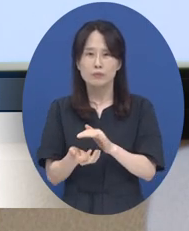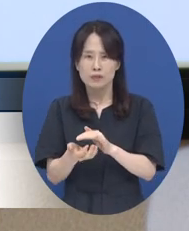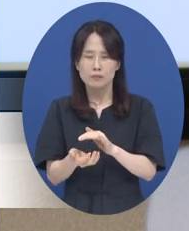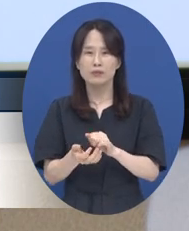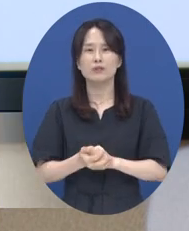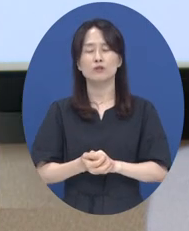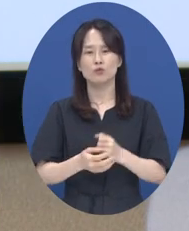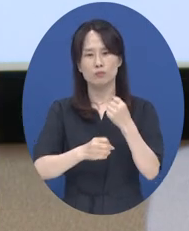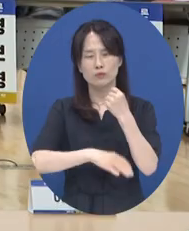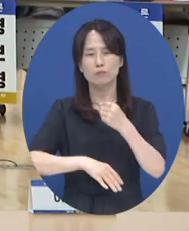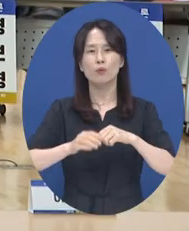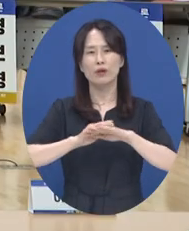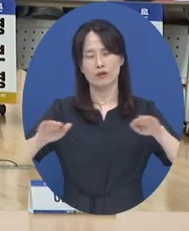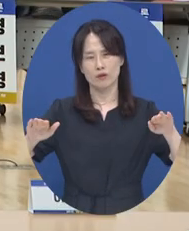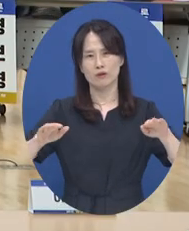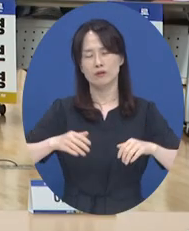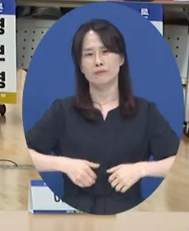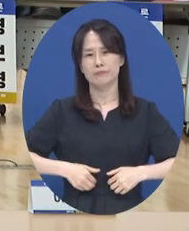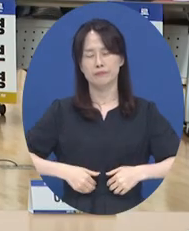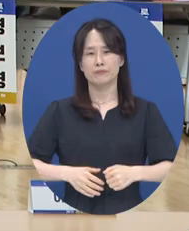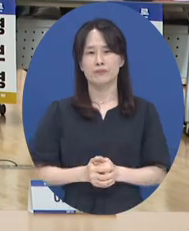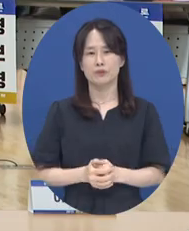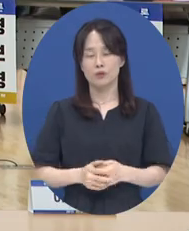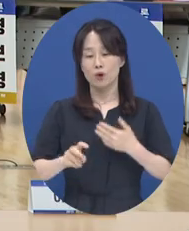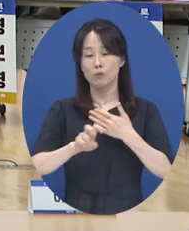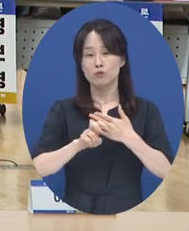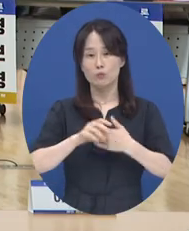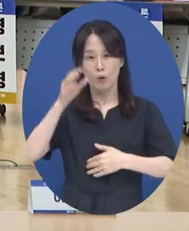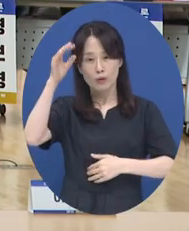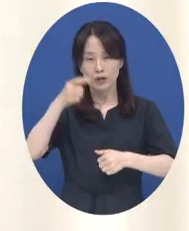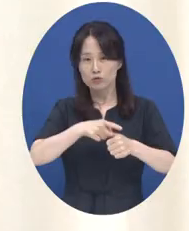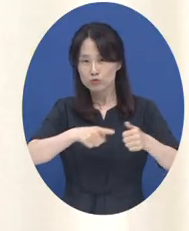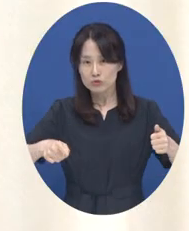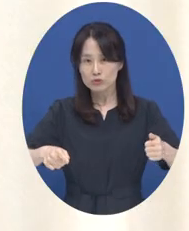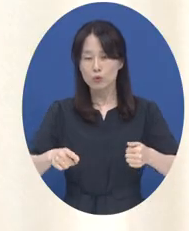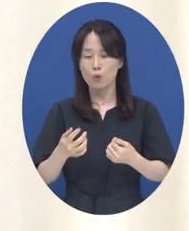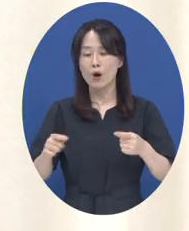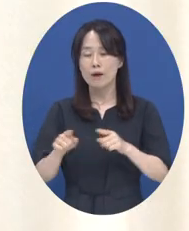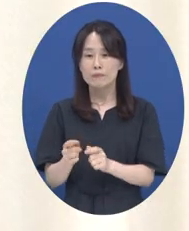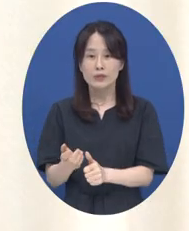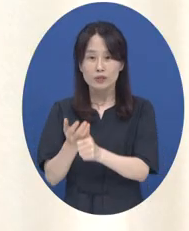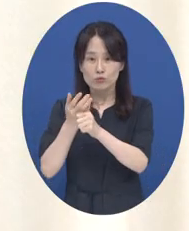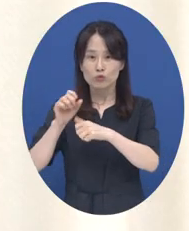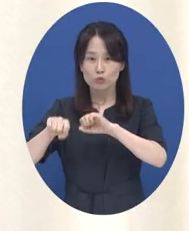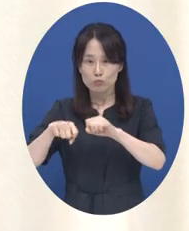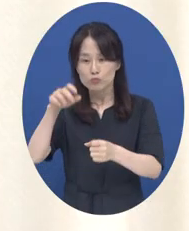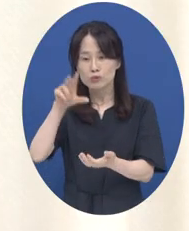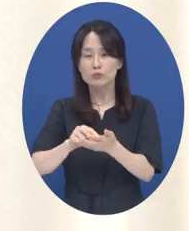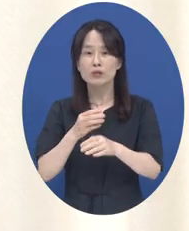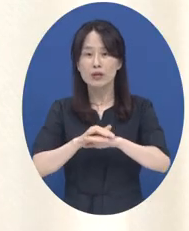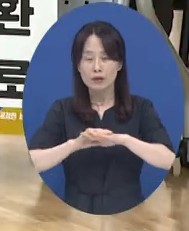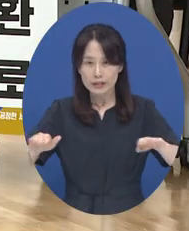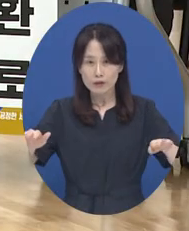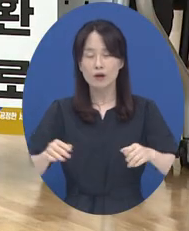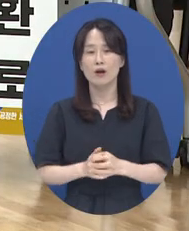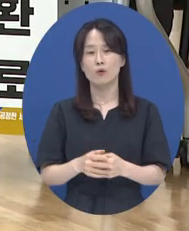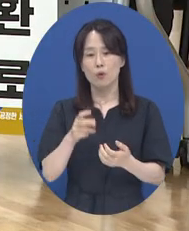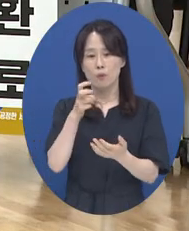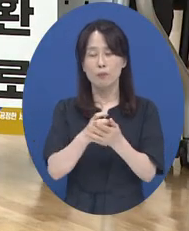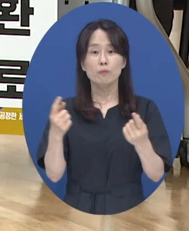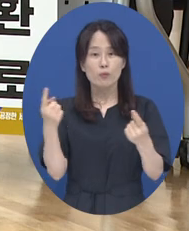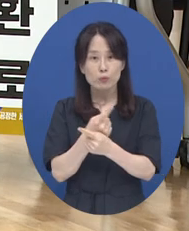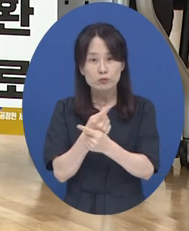근본적으로 해결합니다 경기도는 불법 개도 살과 반려동물 매매 관련 문제를 개선하고 법제화 하기 위해